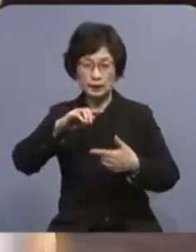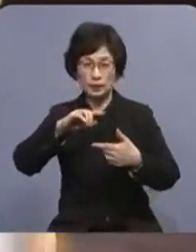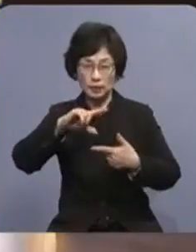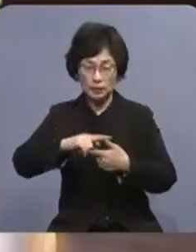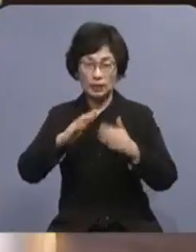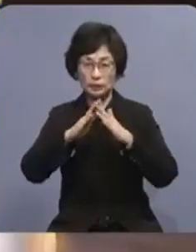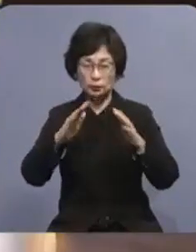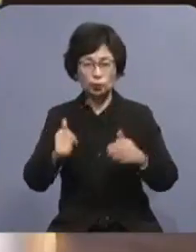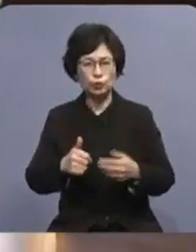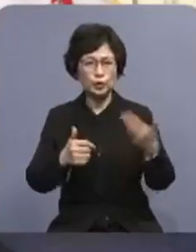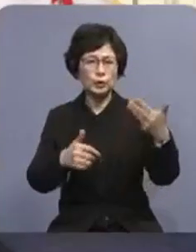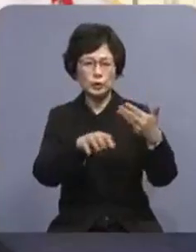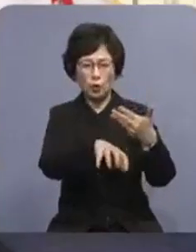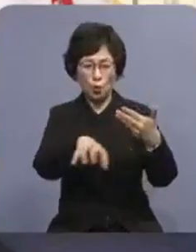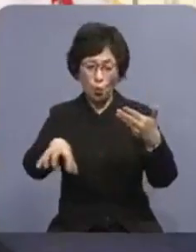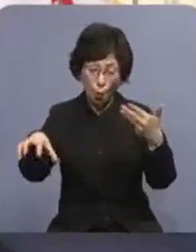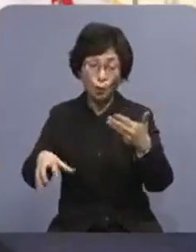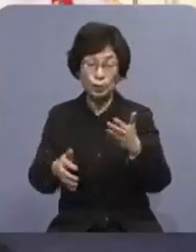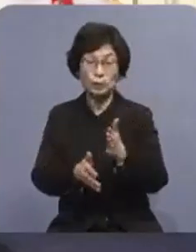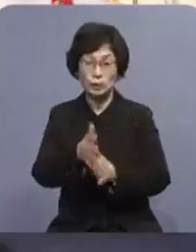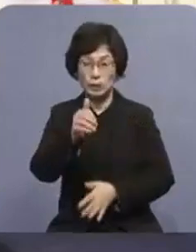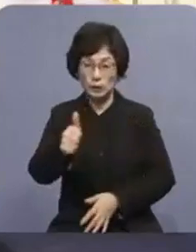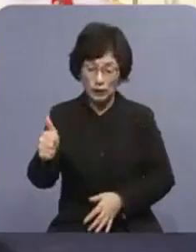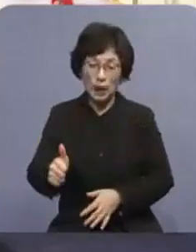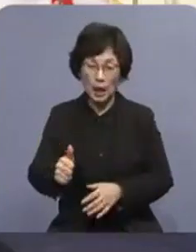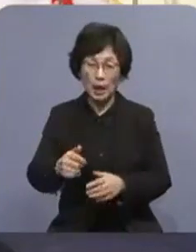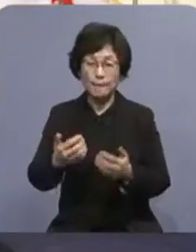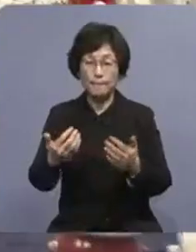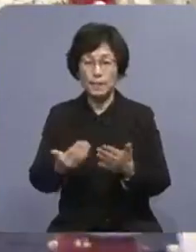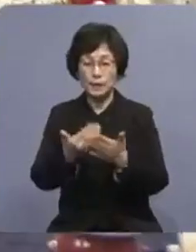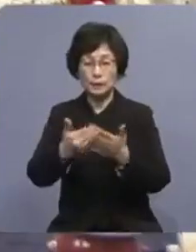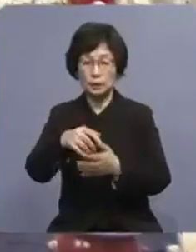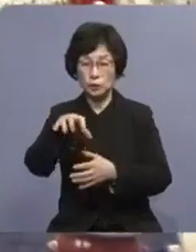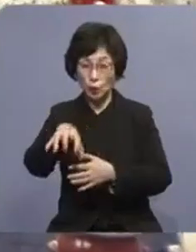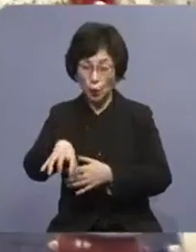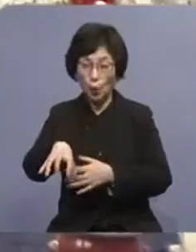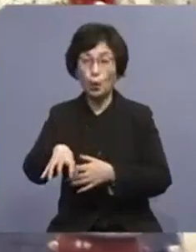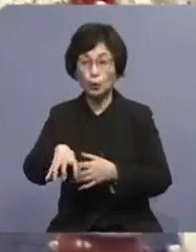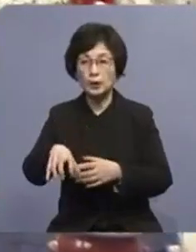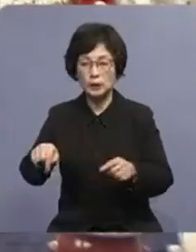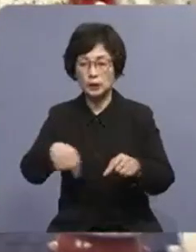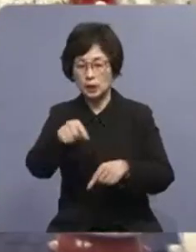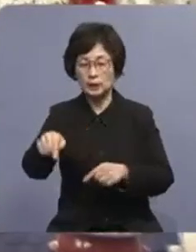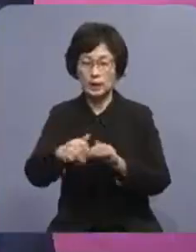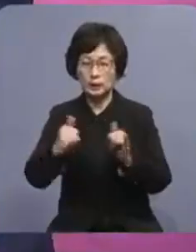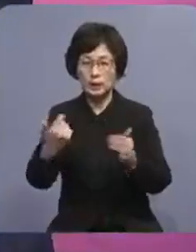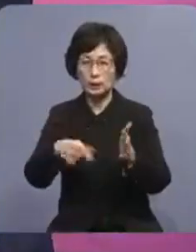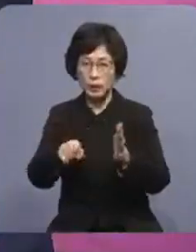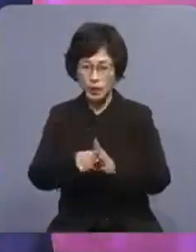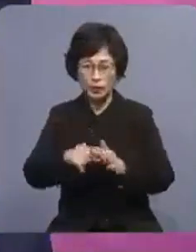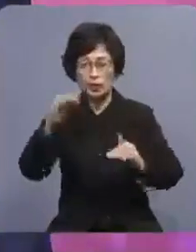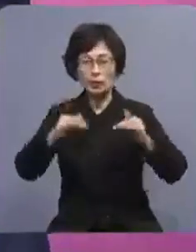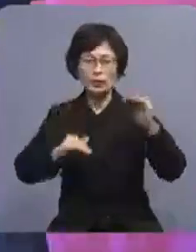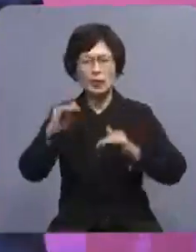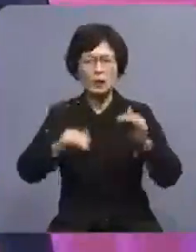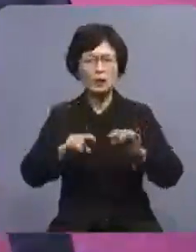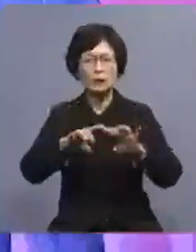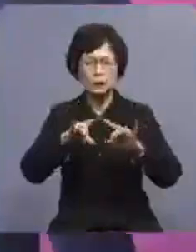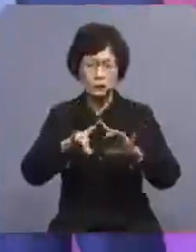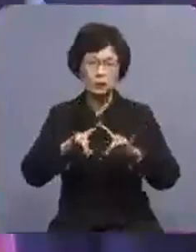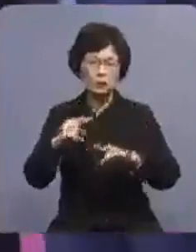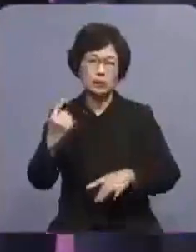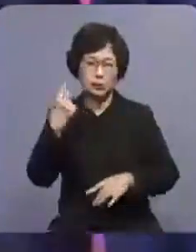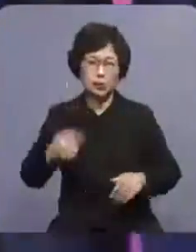영원함 8개 시도지사는 발전소 인권 주민을 위한 차등 전기요금제 도입을 한 목소리로 다시 한번